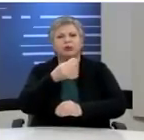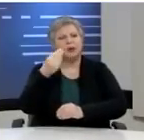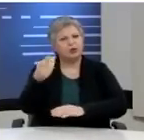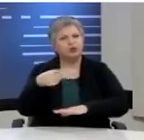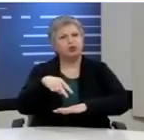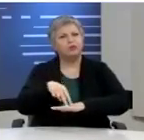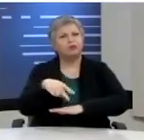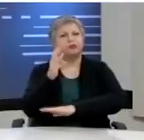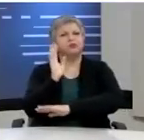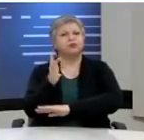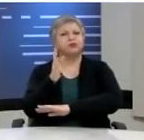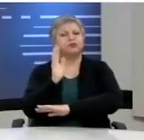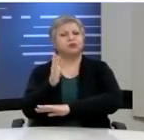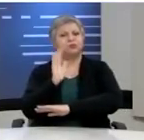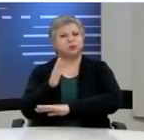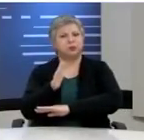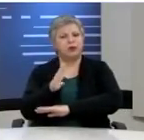Για άλλη μια φορά, με έναν λόγο